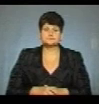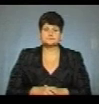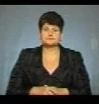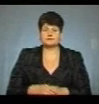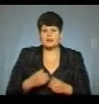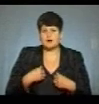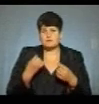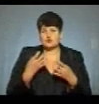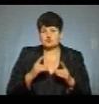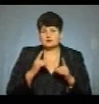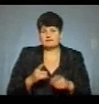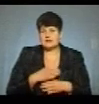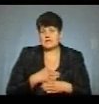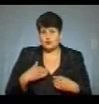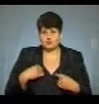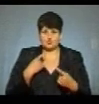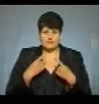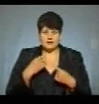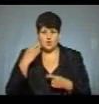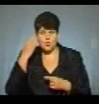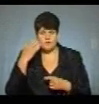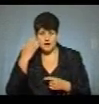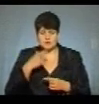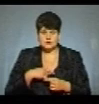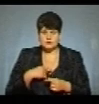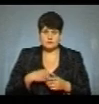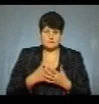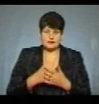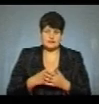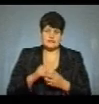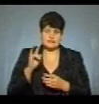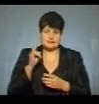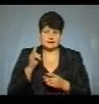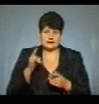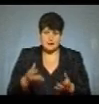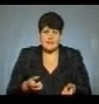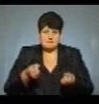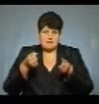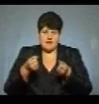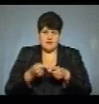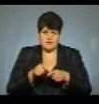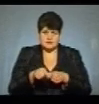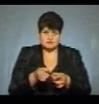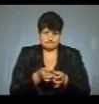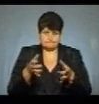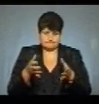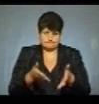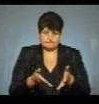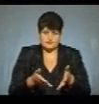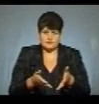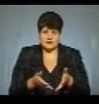Я просто навіть не хочу говорити і уявляти собі, не дай Бог би якась дитина підняла цей пакунок. Чи той пакунок, який